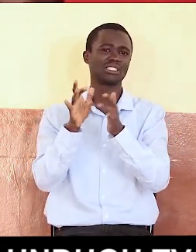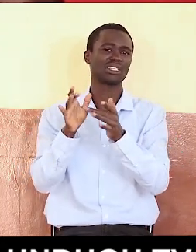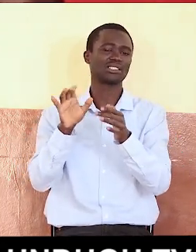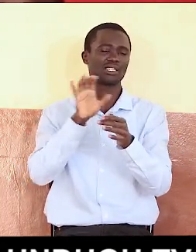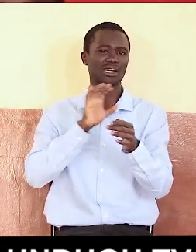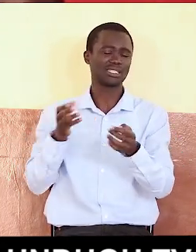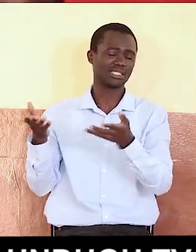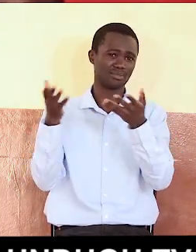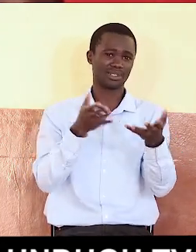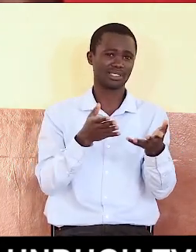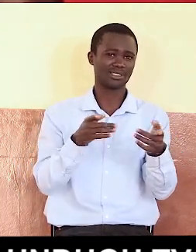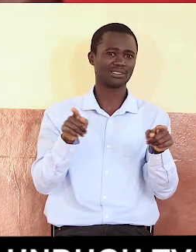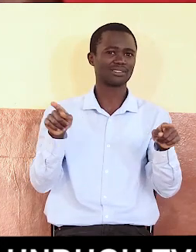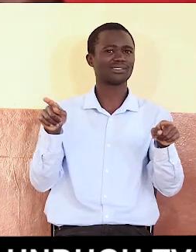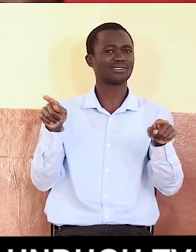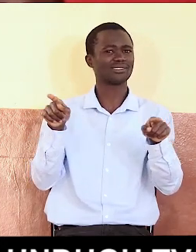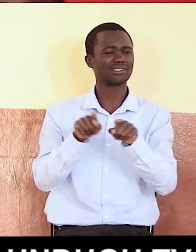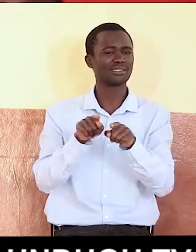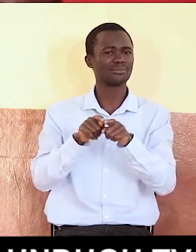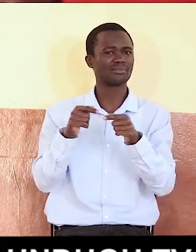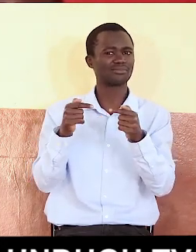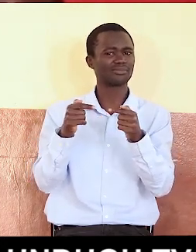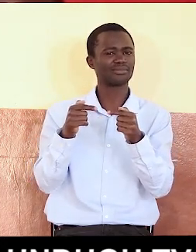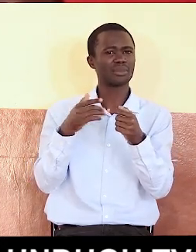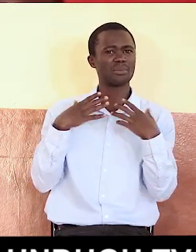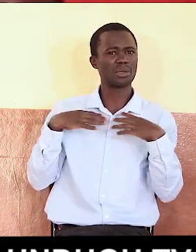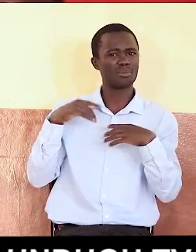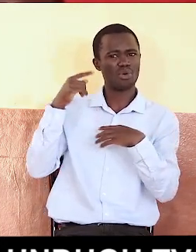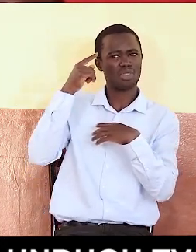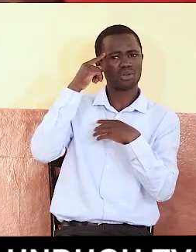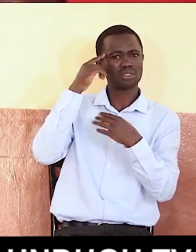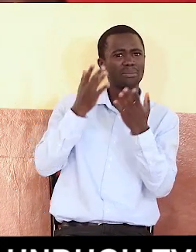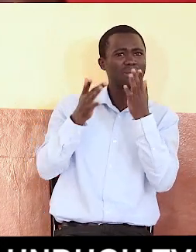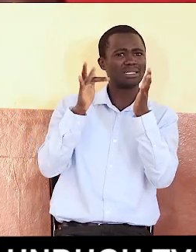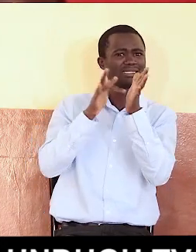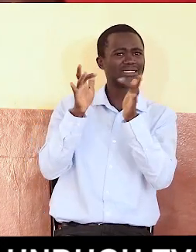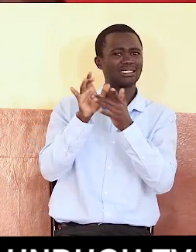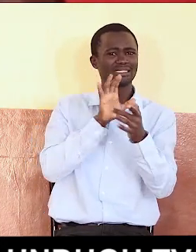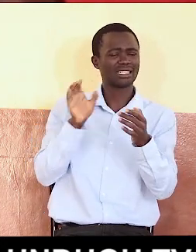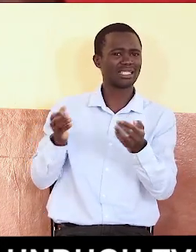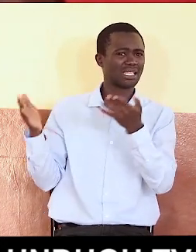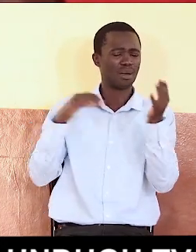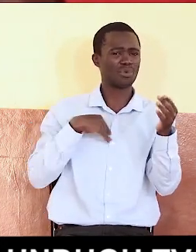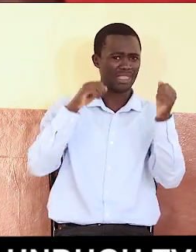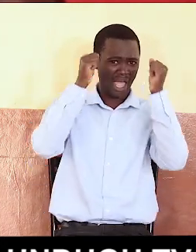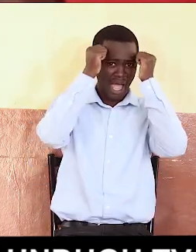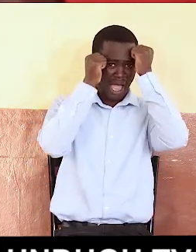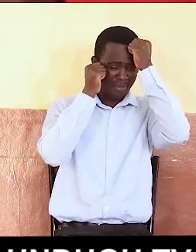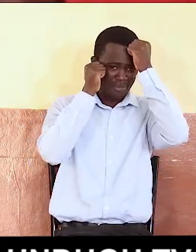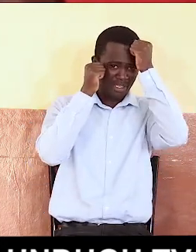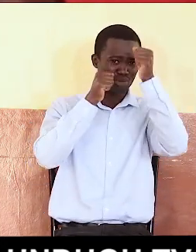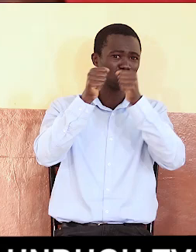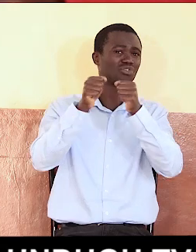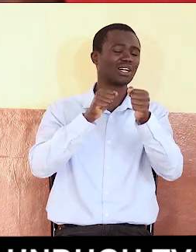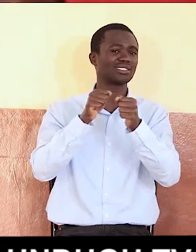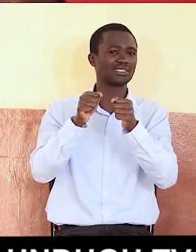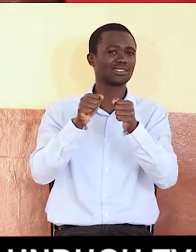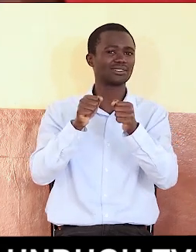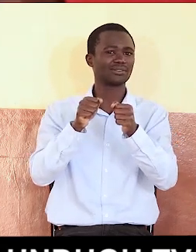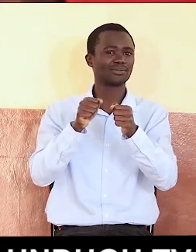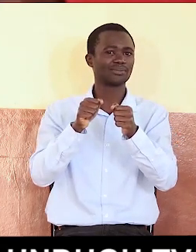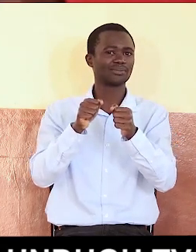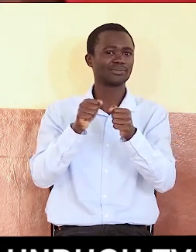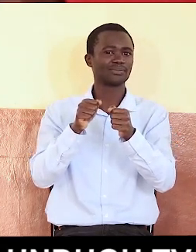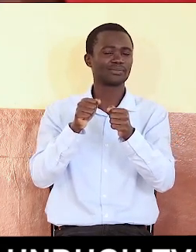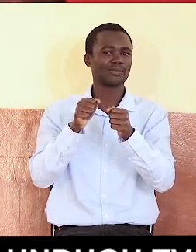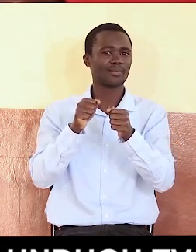na hayo walikuwa wanafikiria akija atakuwa na majeshi ya kupigana ili aweze kuondoa utawala